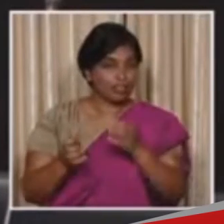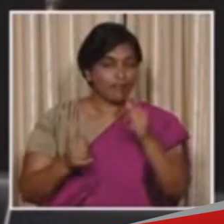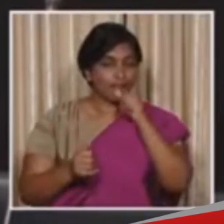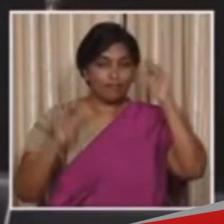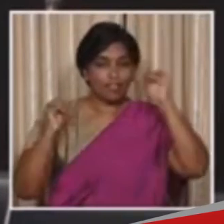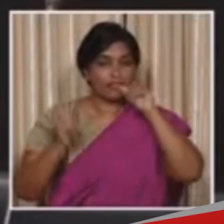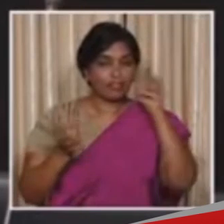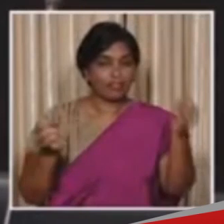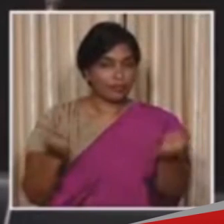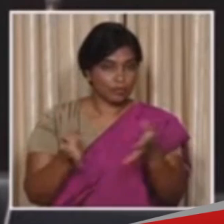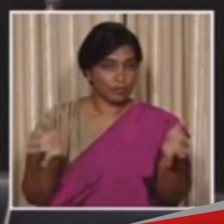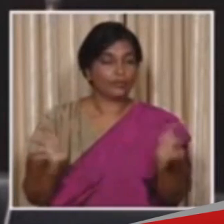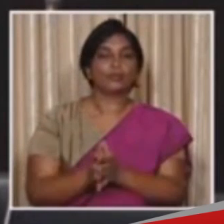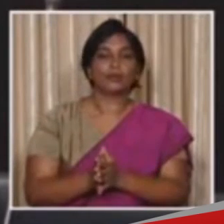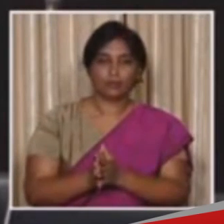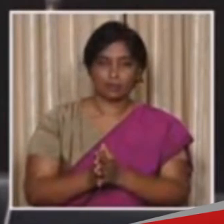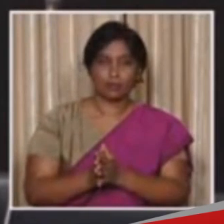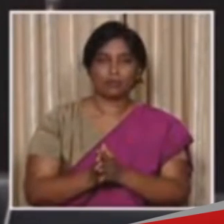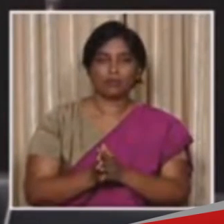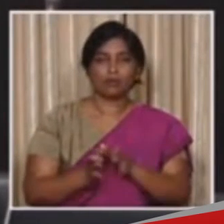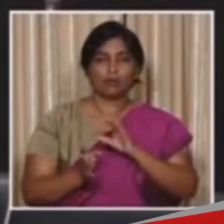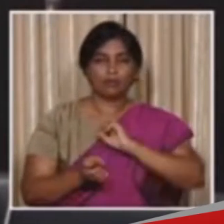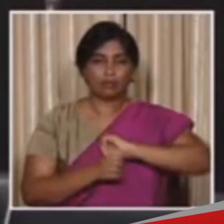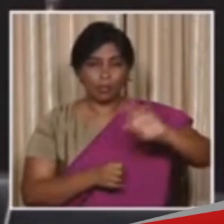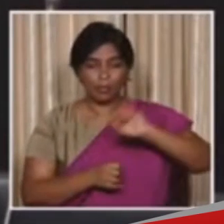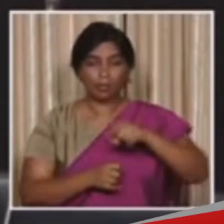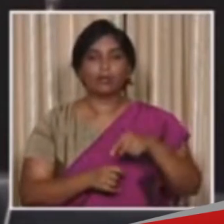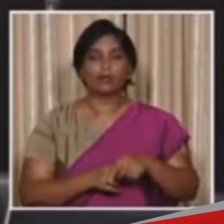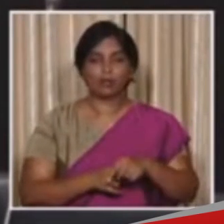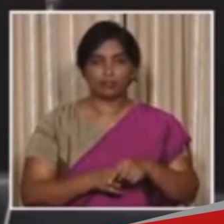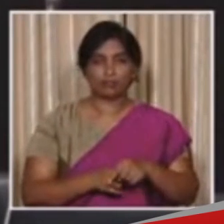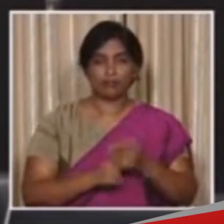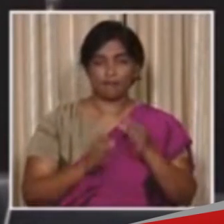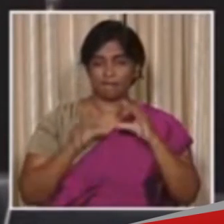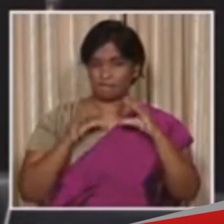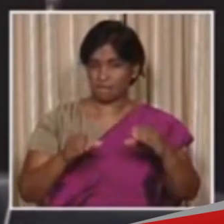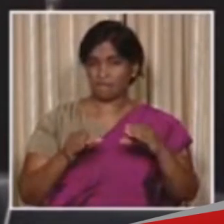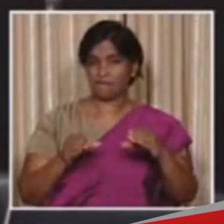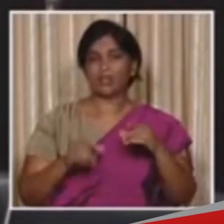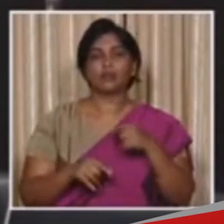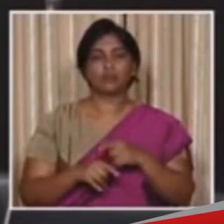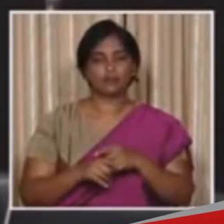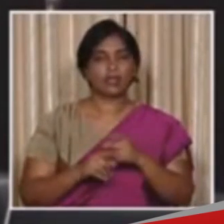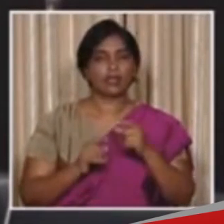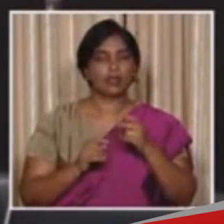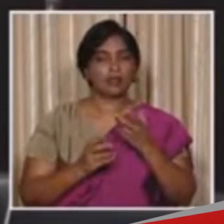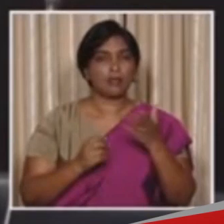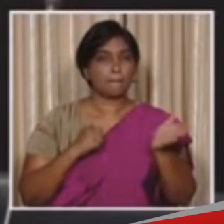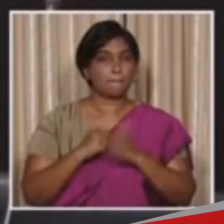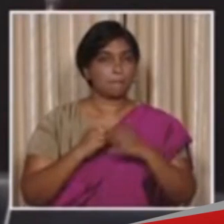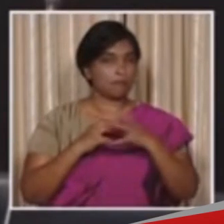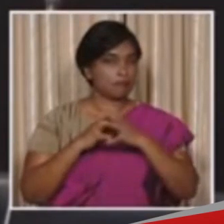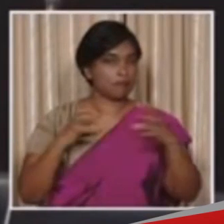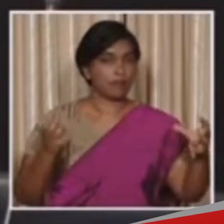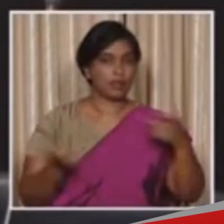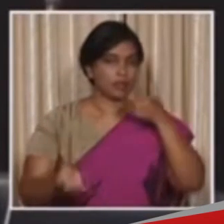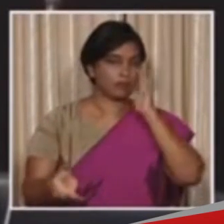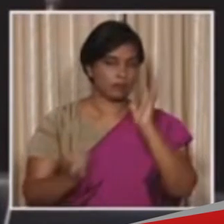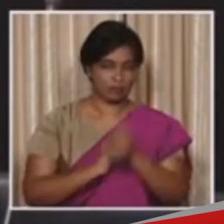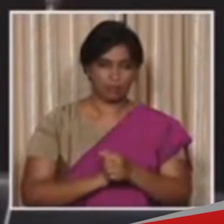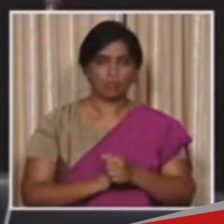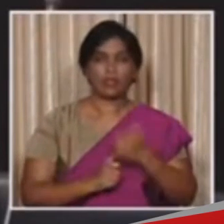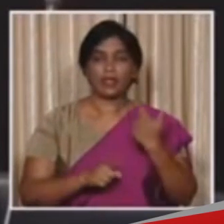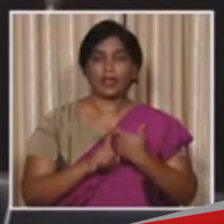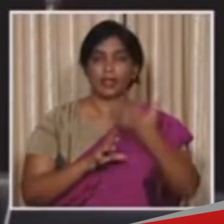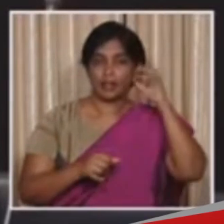සඳහා යොදාගෙන ඇති අපවහන ජල පද්ධතිය ඇති අධික ඝනකමකින් යුත් PVC බට හොරකම් කරලා තියෙනවා.